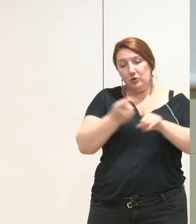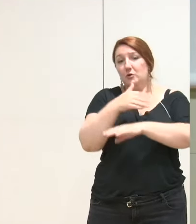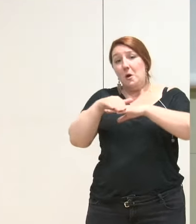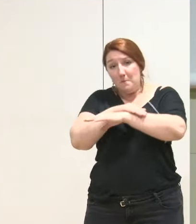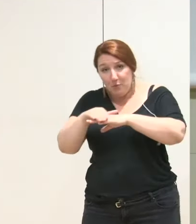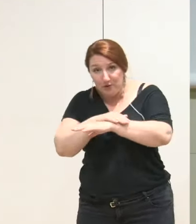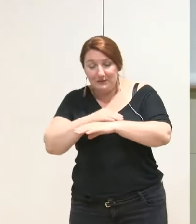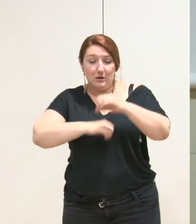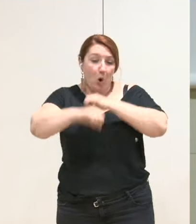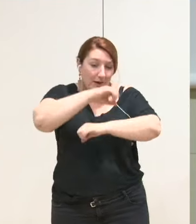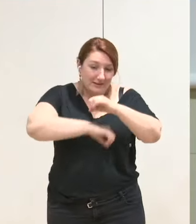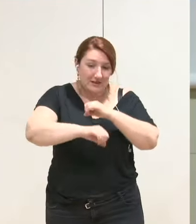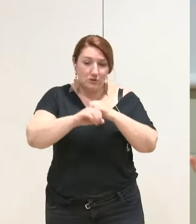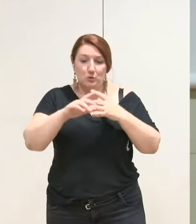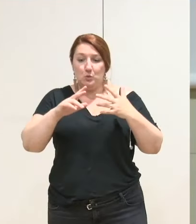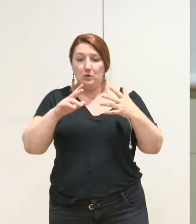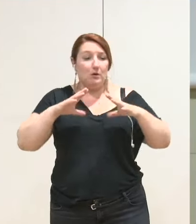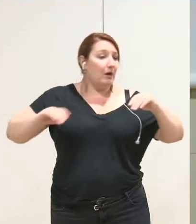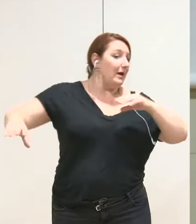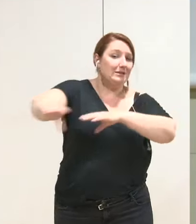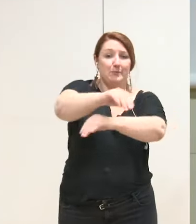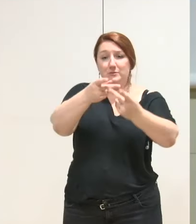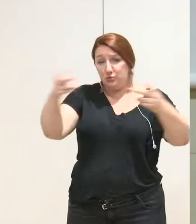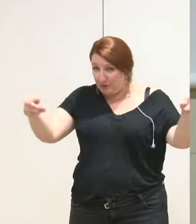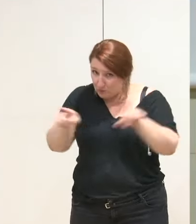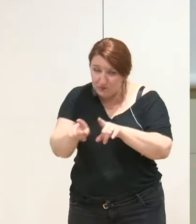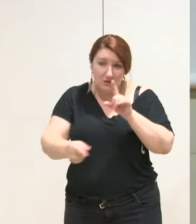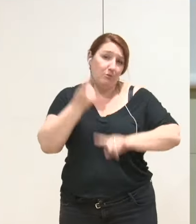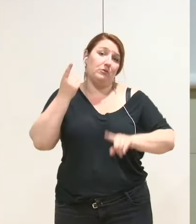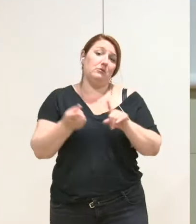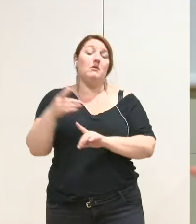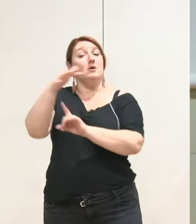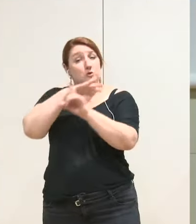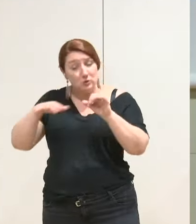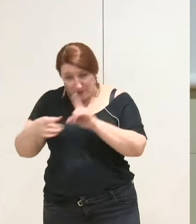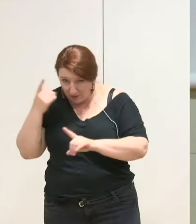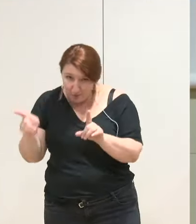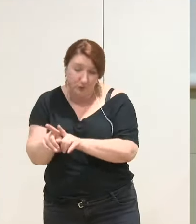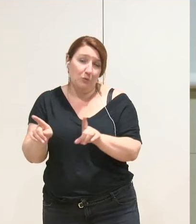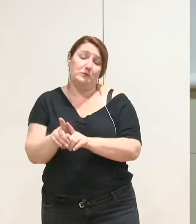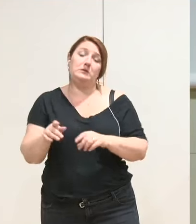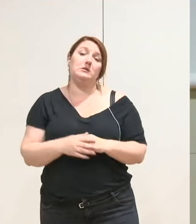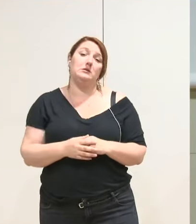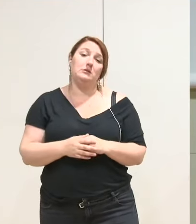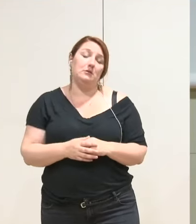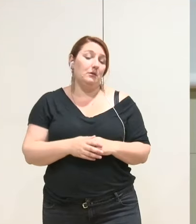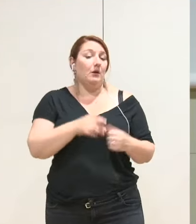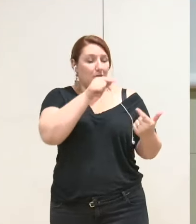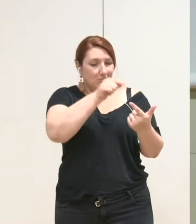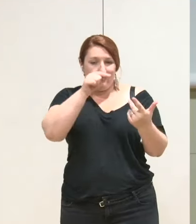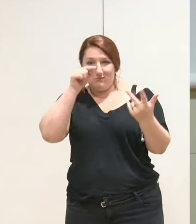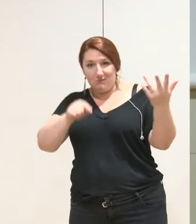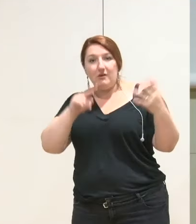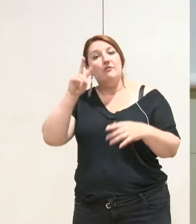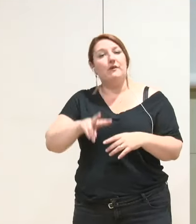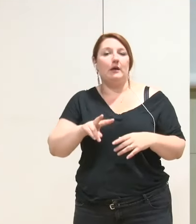en terme d'organisation de structuration de l'espace public aussi sur un plan social aussi qui là son sont des leviers pour une ville qui